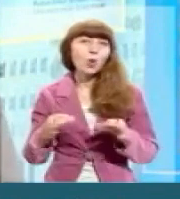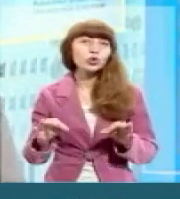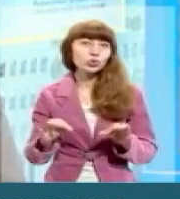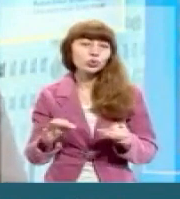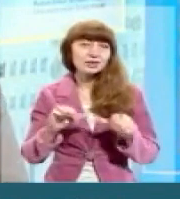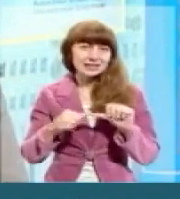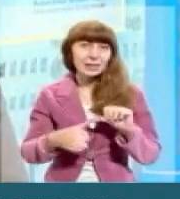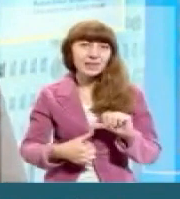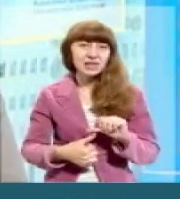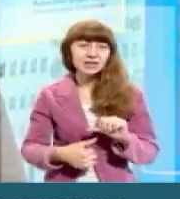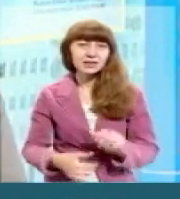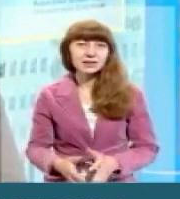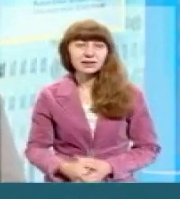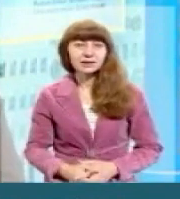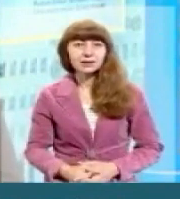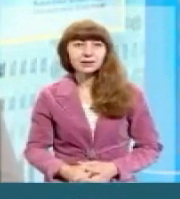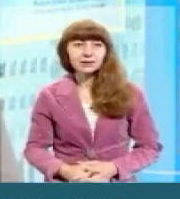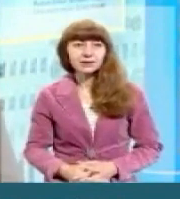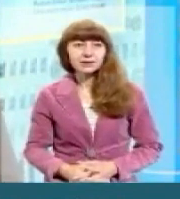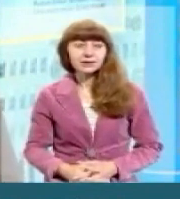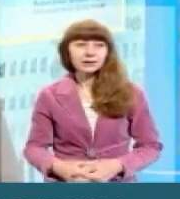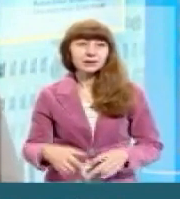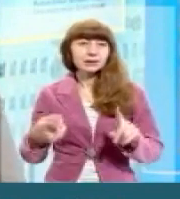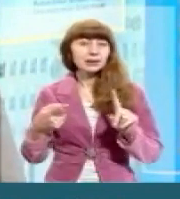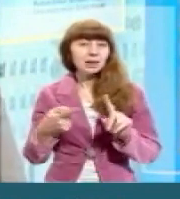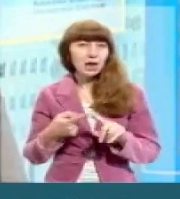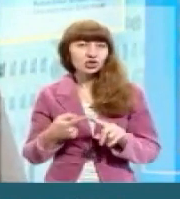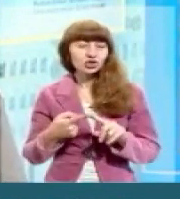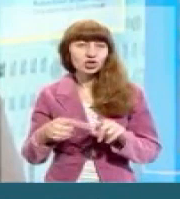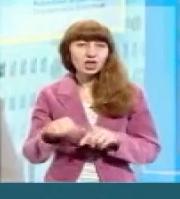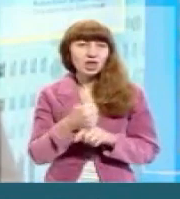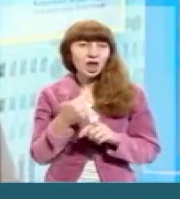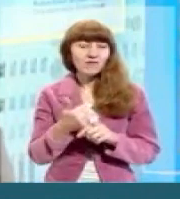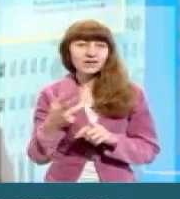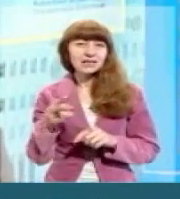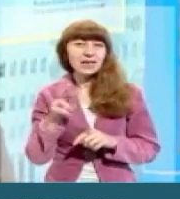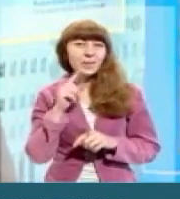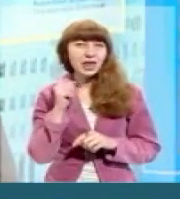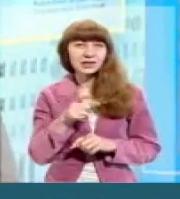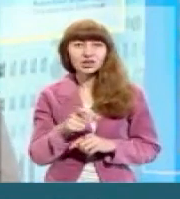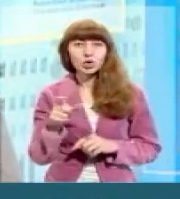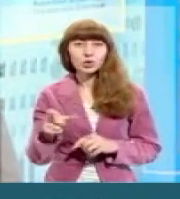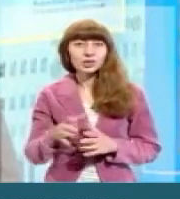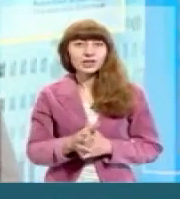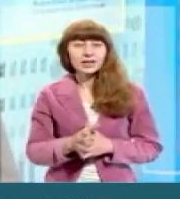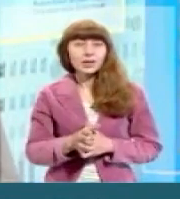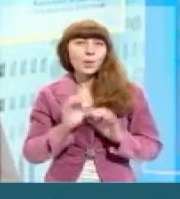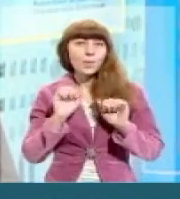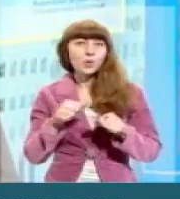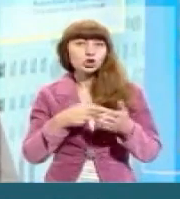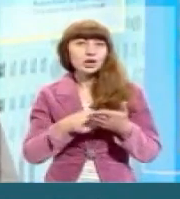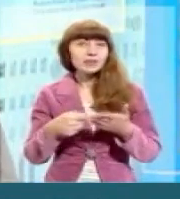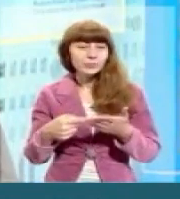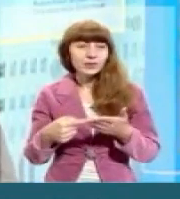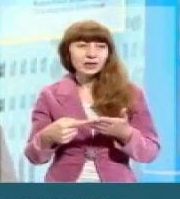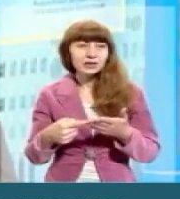экономическую стабильность. И также одним из, наверное, самых главных для молодежи вещей можно